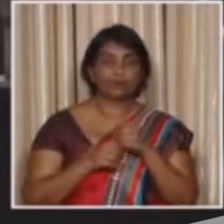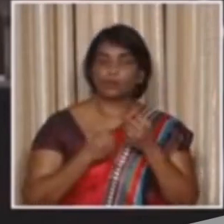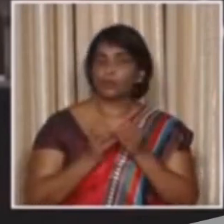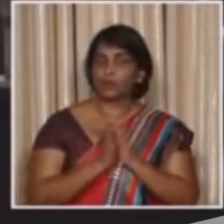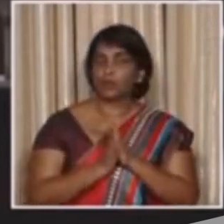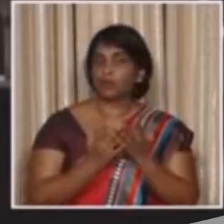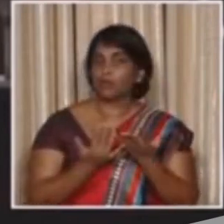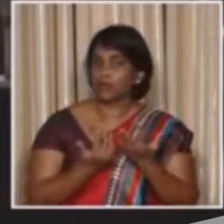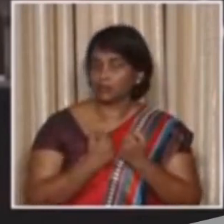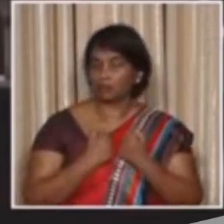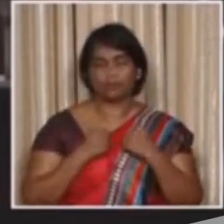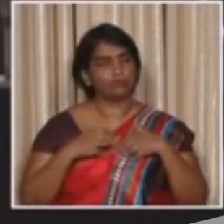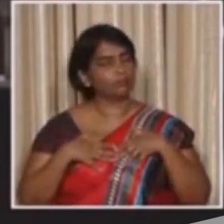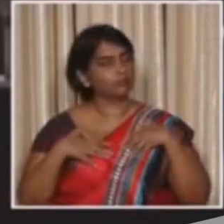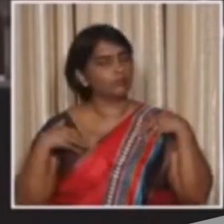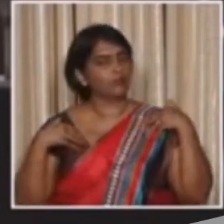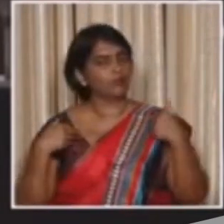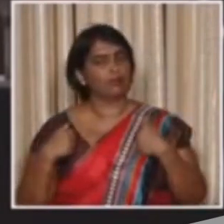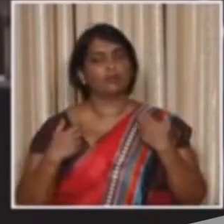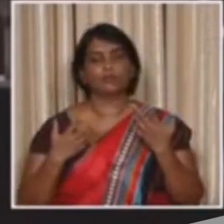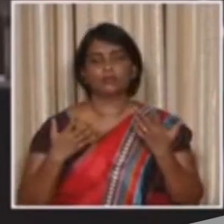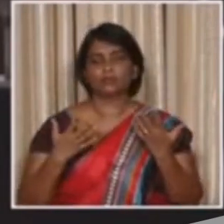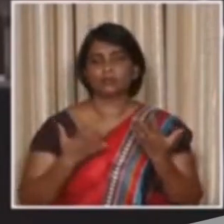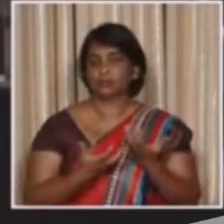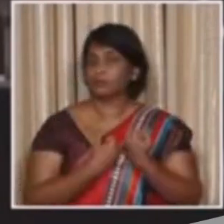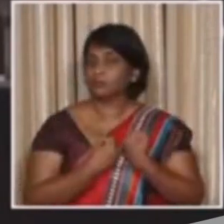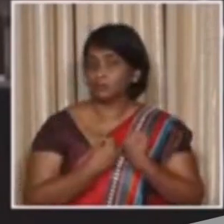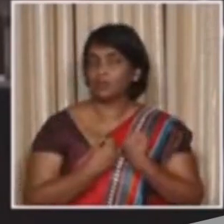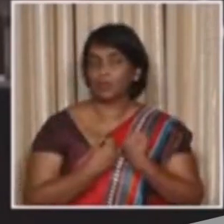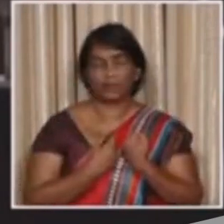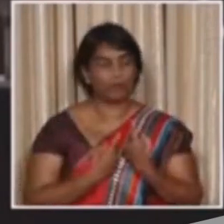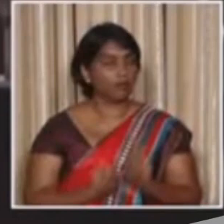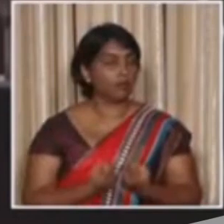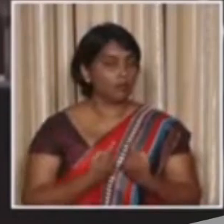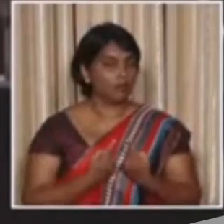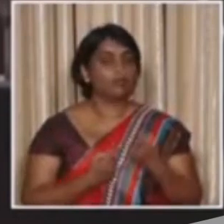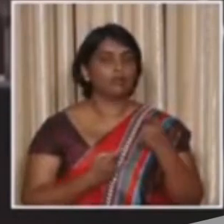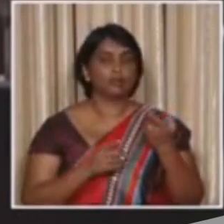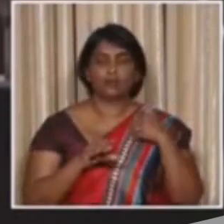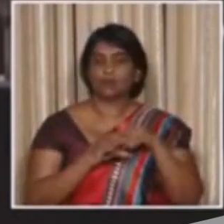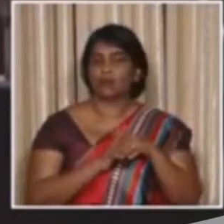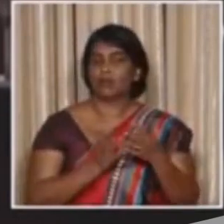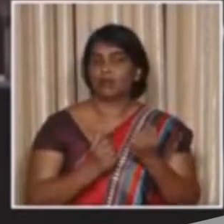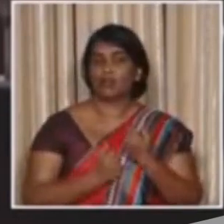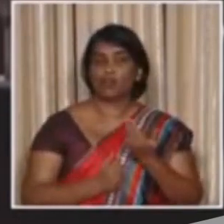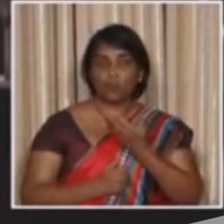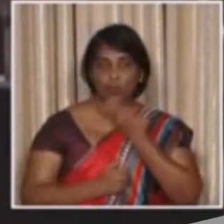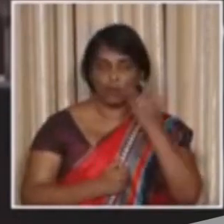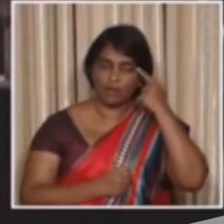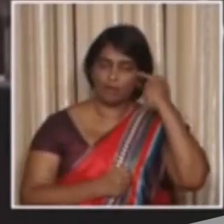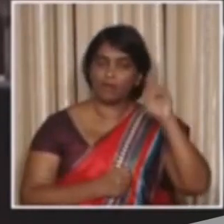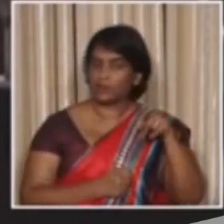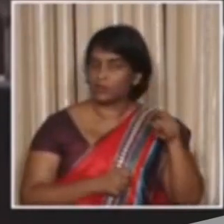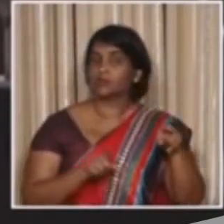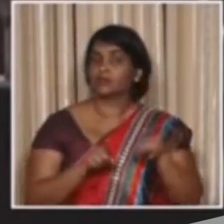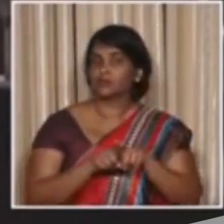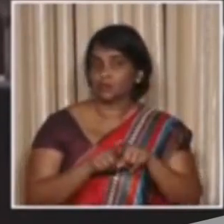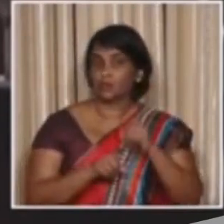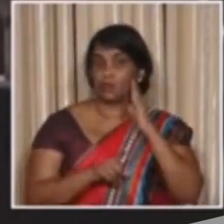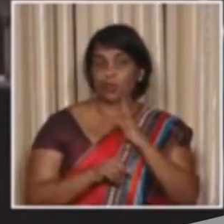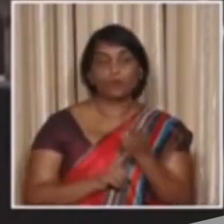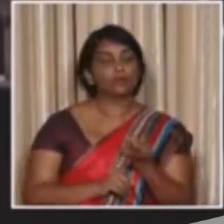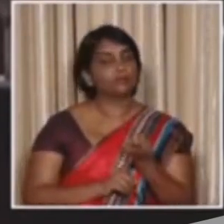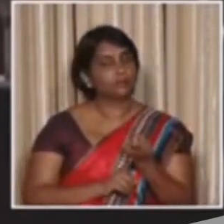අවශ්‍ය සුවතාවයේ රඳවා ගැනීමේ අවශ්‍යතාවය ඒ තුළු ලබා ගැනීමට හැකි වෙනවා කියලා මම විශ්වාස කරනවා. ඒ නිසා ඒ වගේ විදේශ